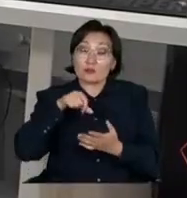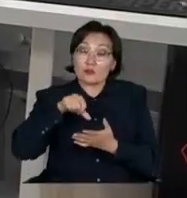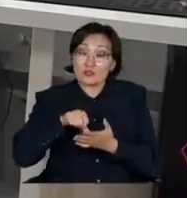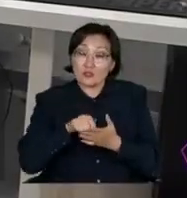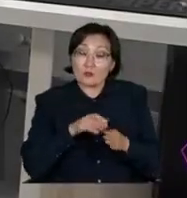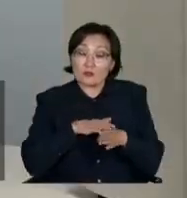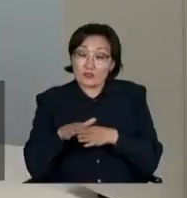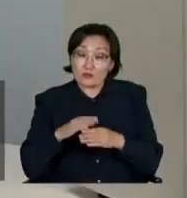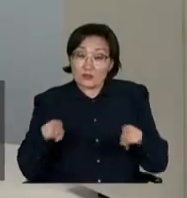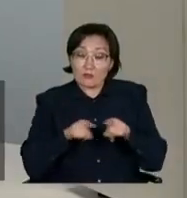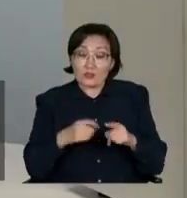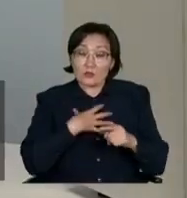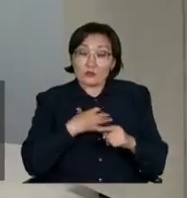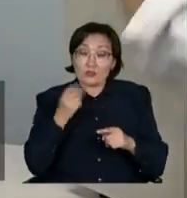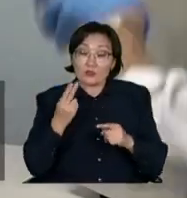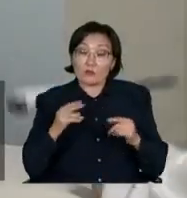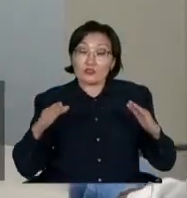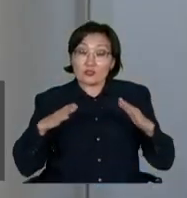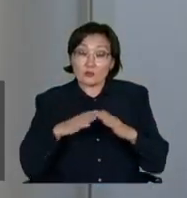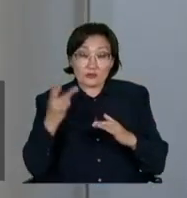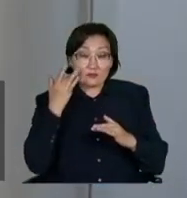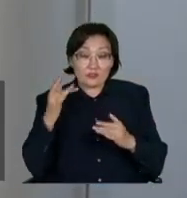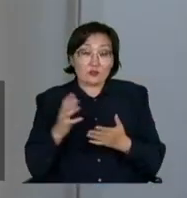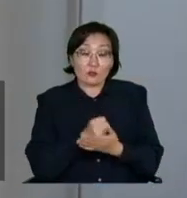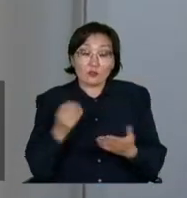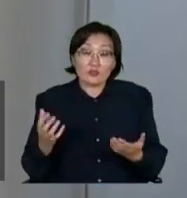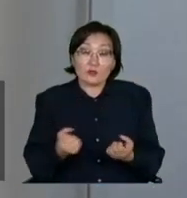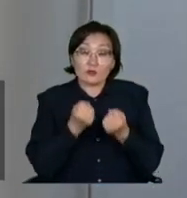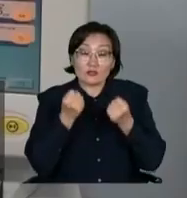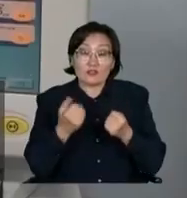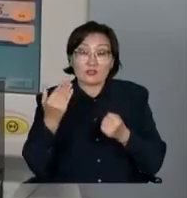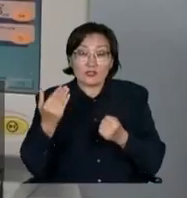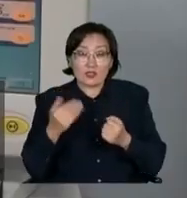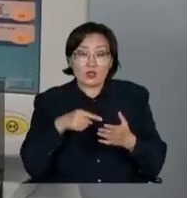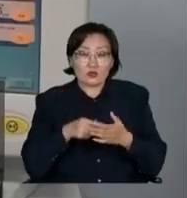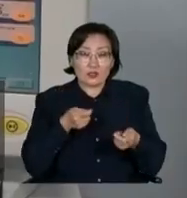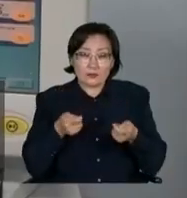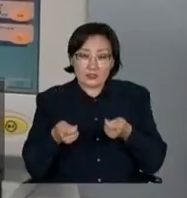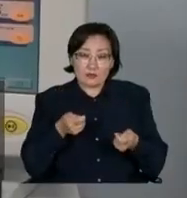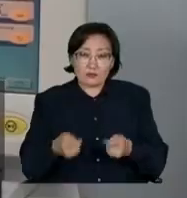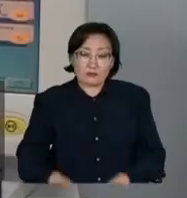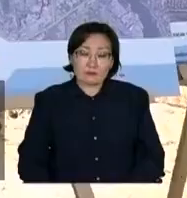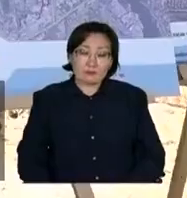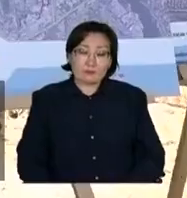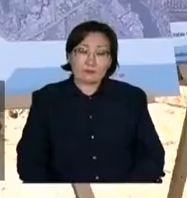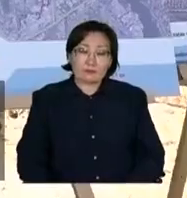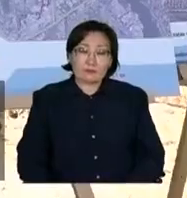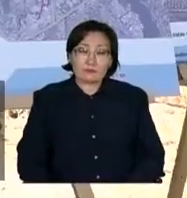участие в реализации таких важных социальных объектов, всегда найдут поддержку со стороны городской администрации.